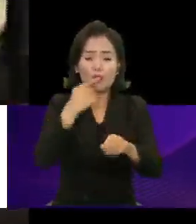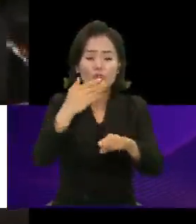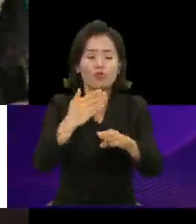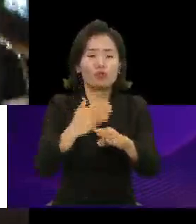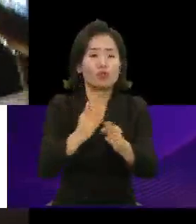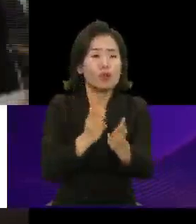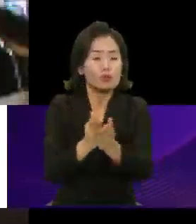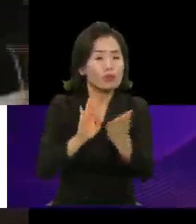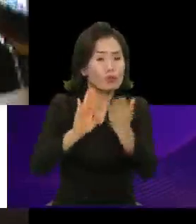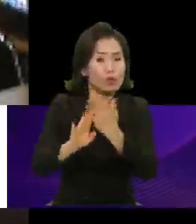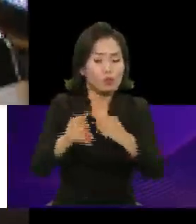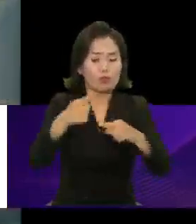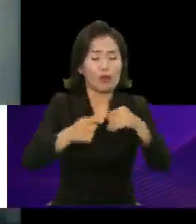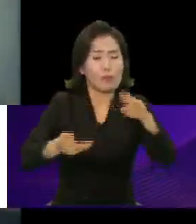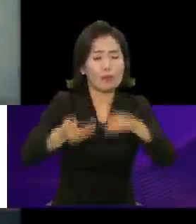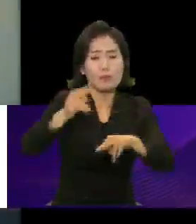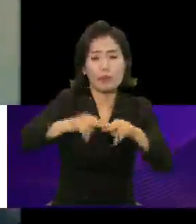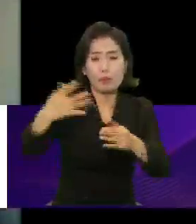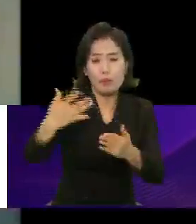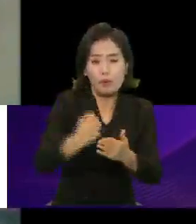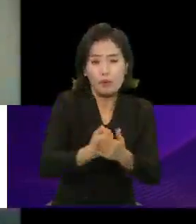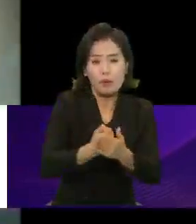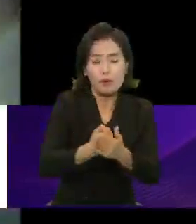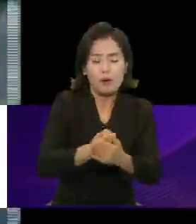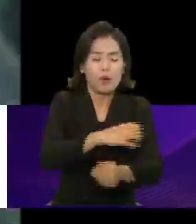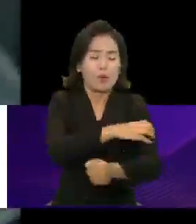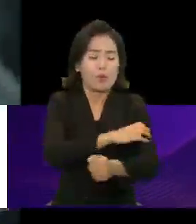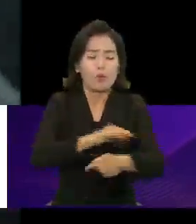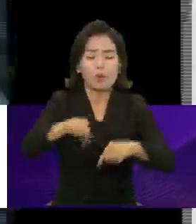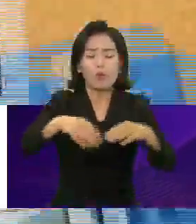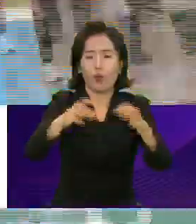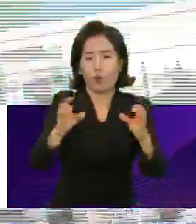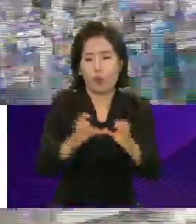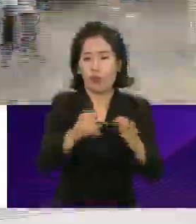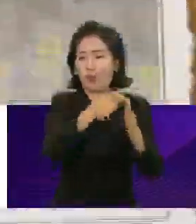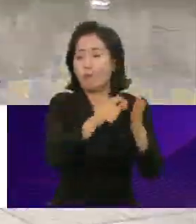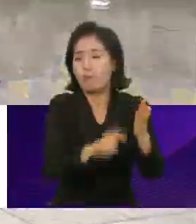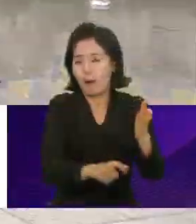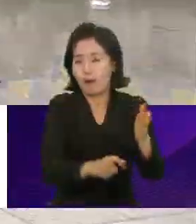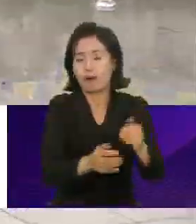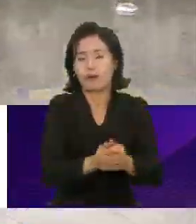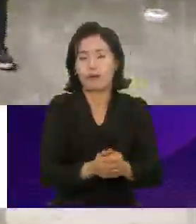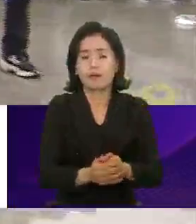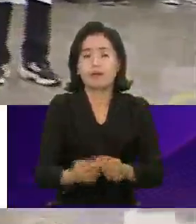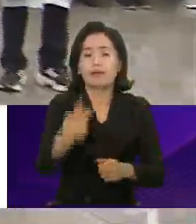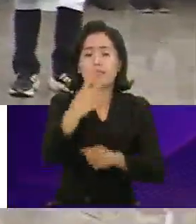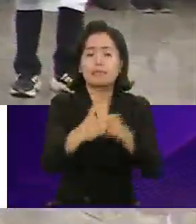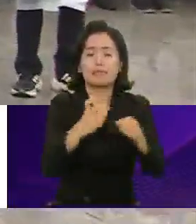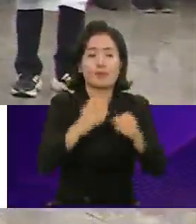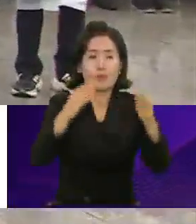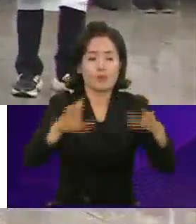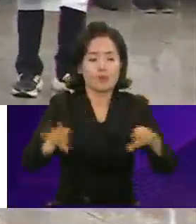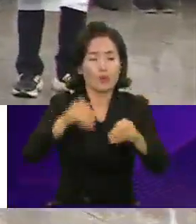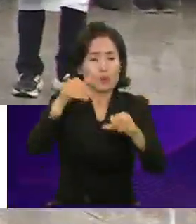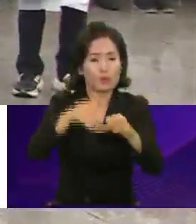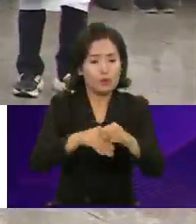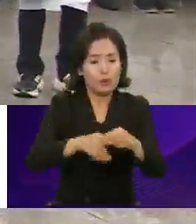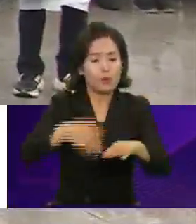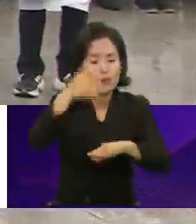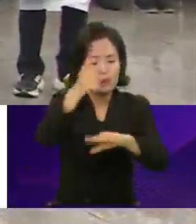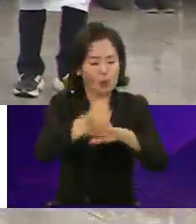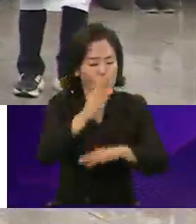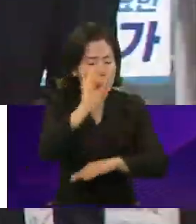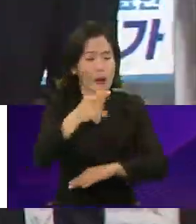처음으로 과반 의석을 확보한 집권 여당으로 기록됐습니다. 지난 20년 동안 총선 의제와